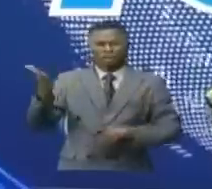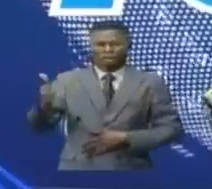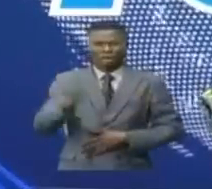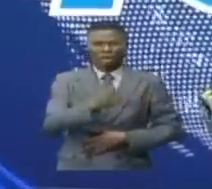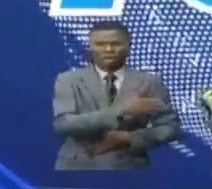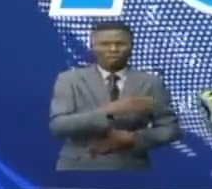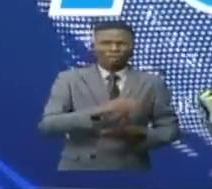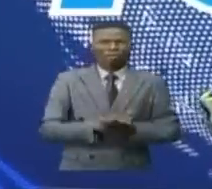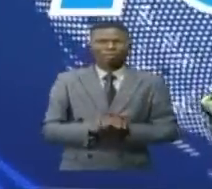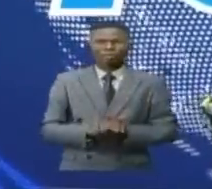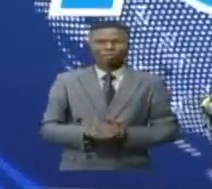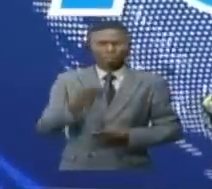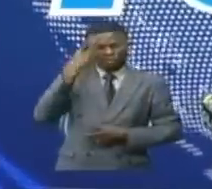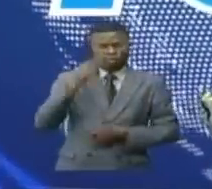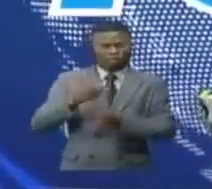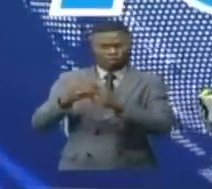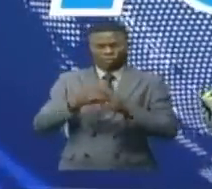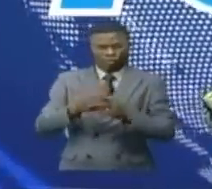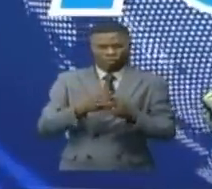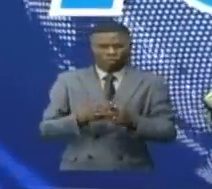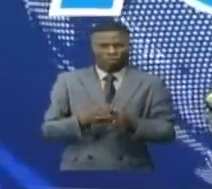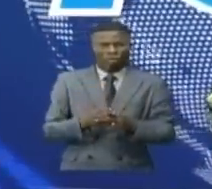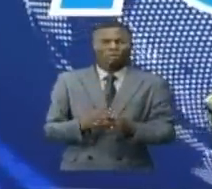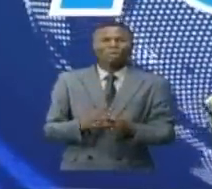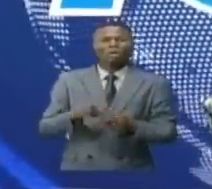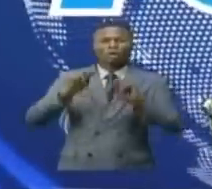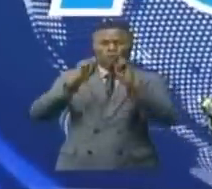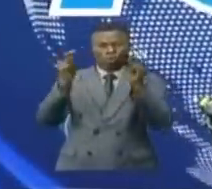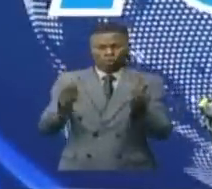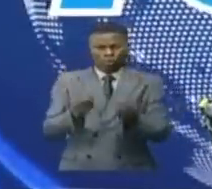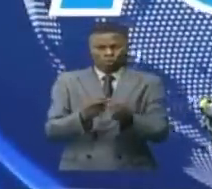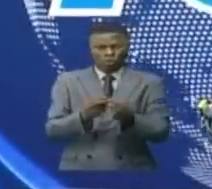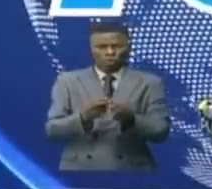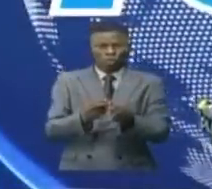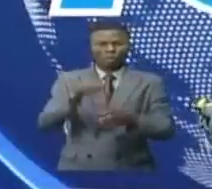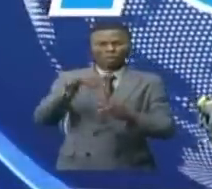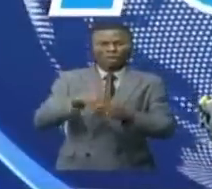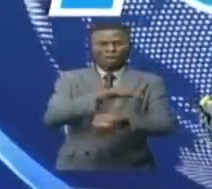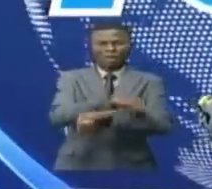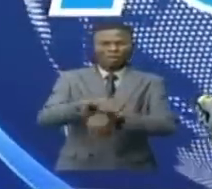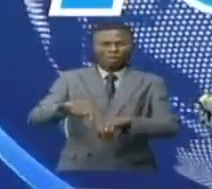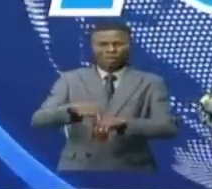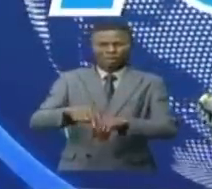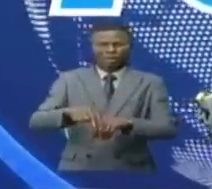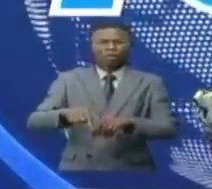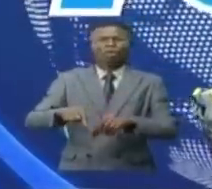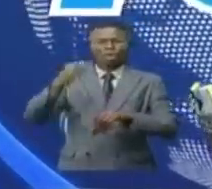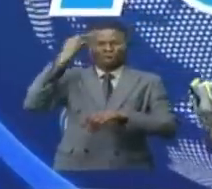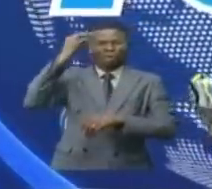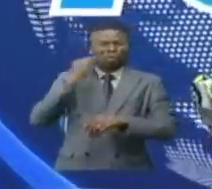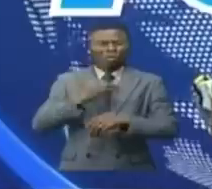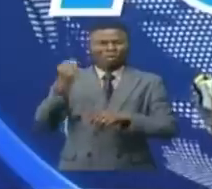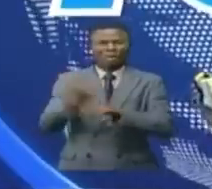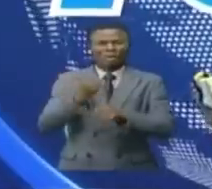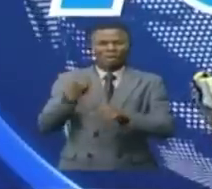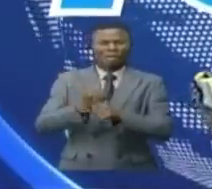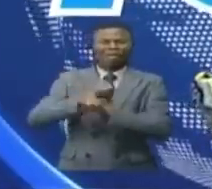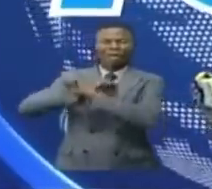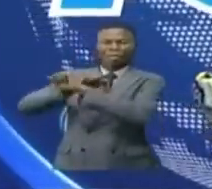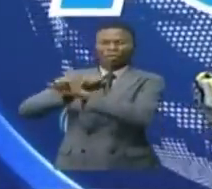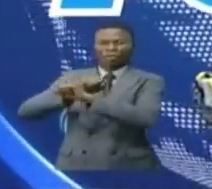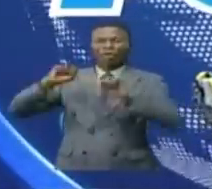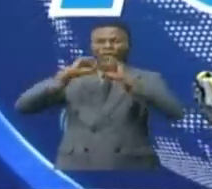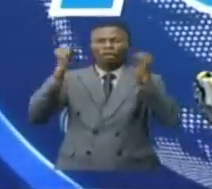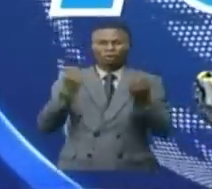pour faire le suivi des interventions des structures sous la tutelle du ministère de l'Emploi, Travail et Prévoyance sociale, la